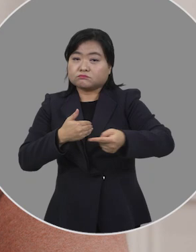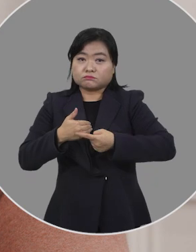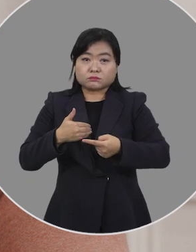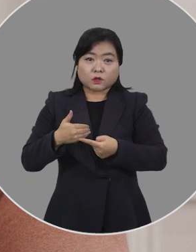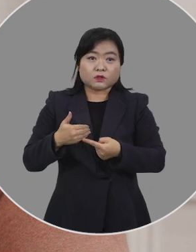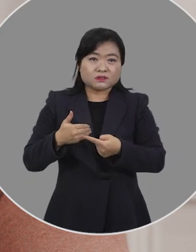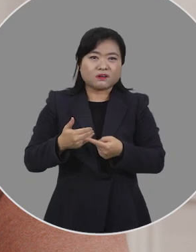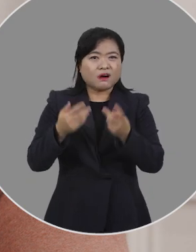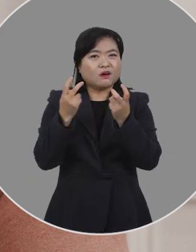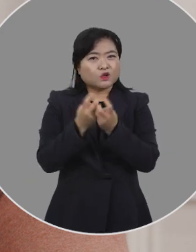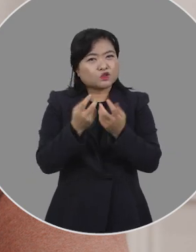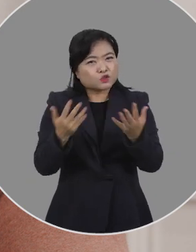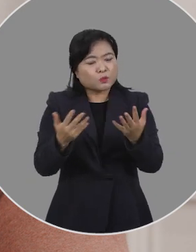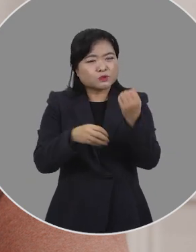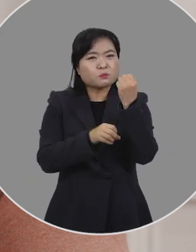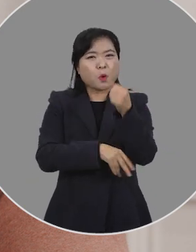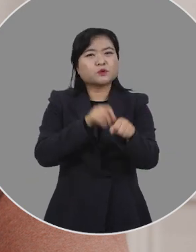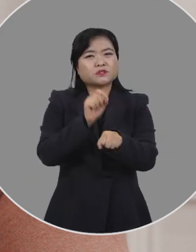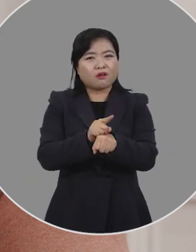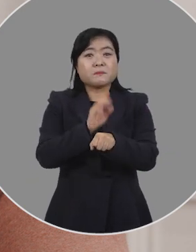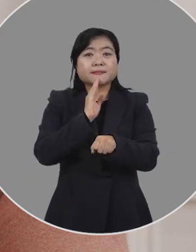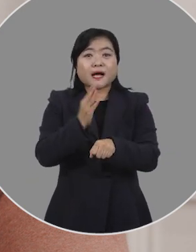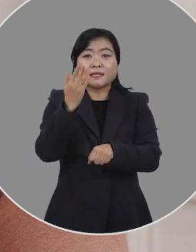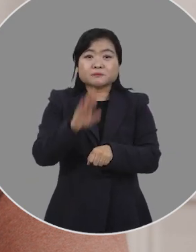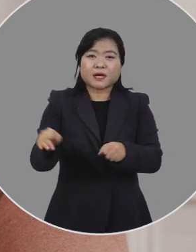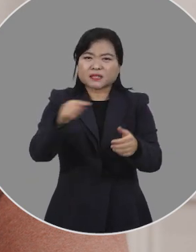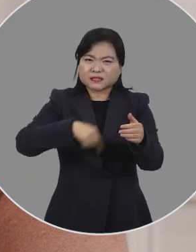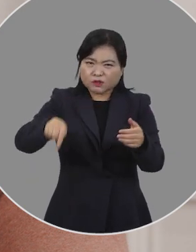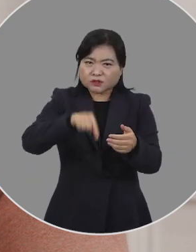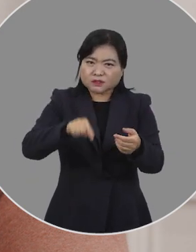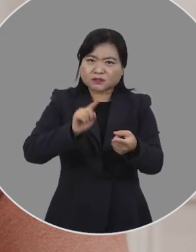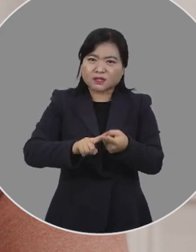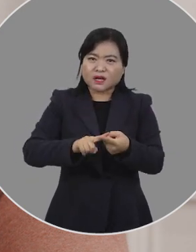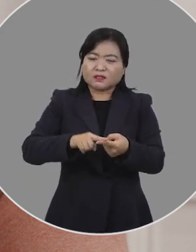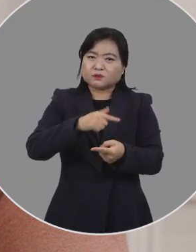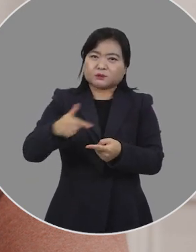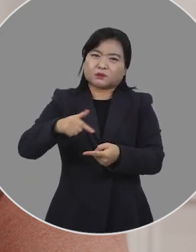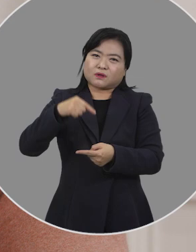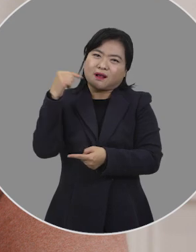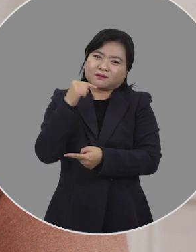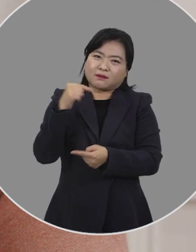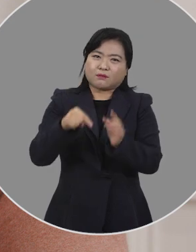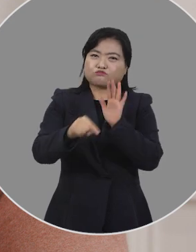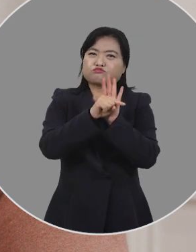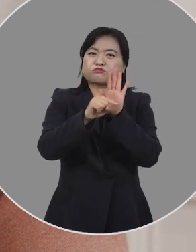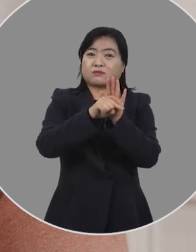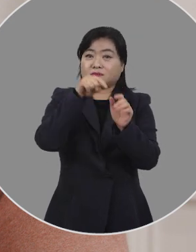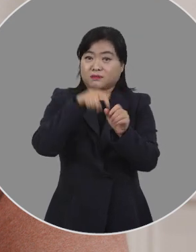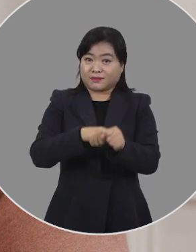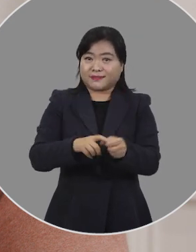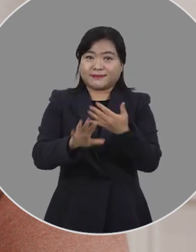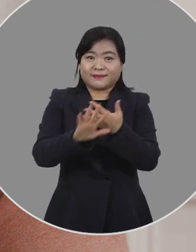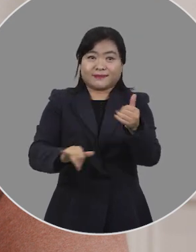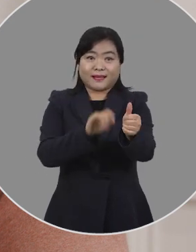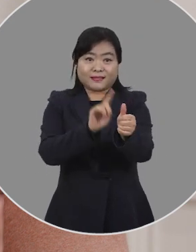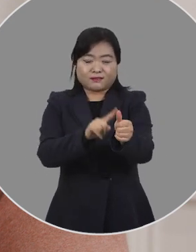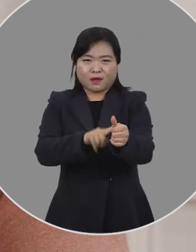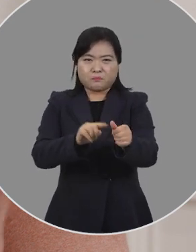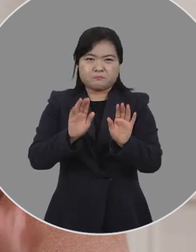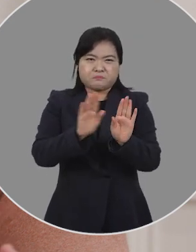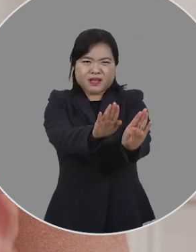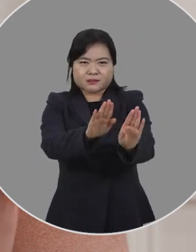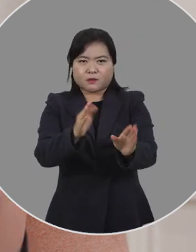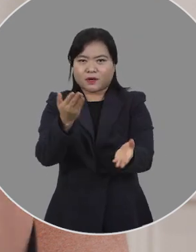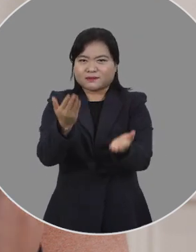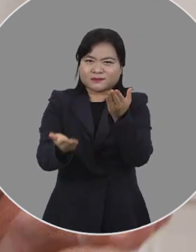것들은 어쩔 수 없는 본성이 라고 하더라도 사실 그런 것들이 얼마나 강력한 부정적인 그 타인에 대한